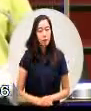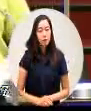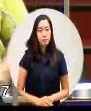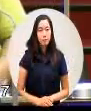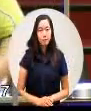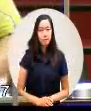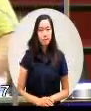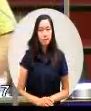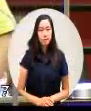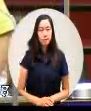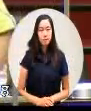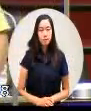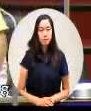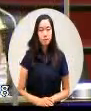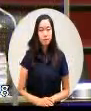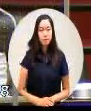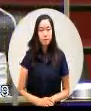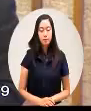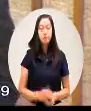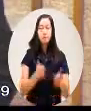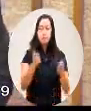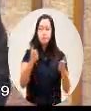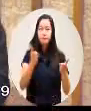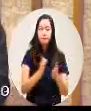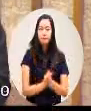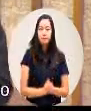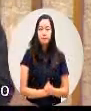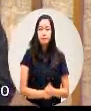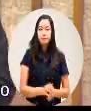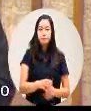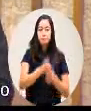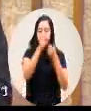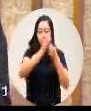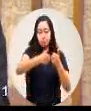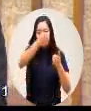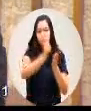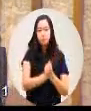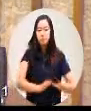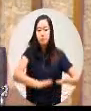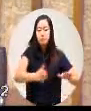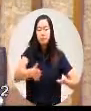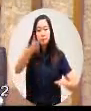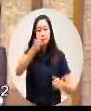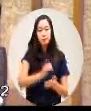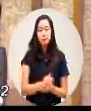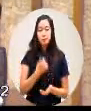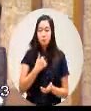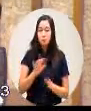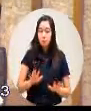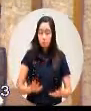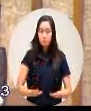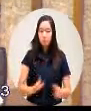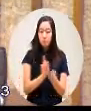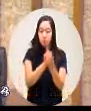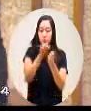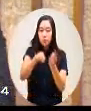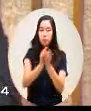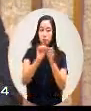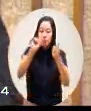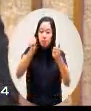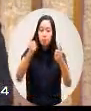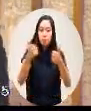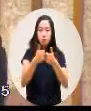问。 啊，谢谢局长，谢谢洪演。我们基本上对议会